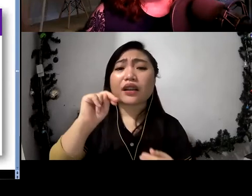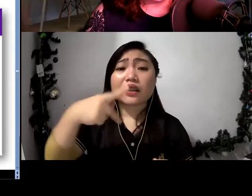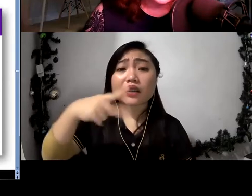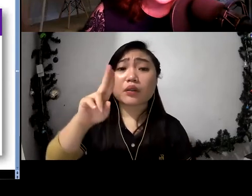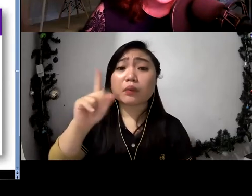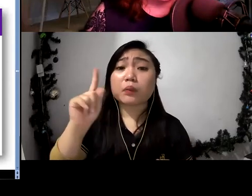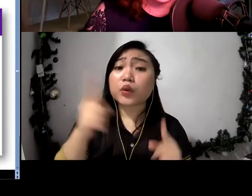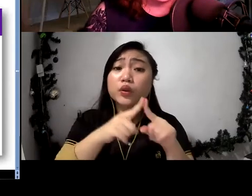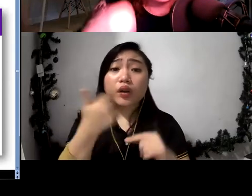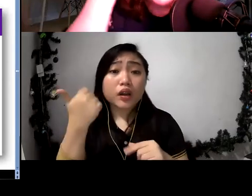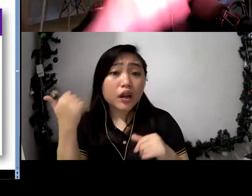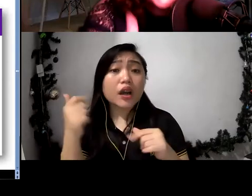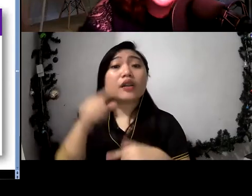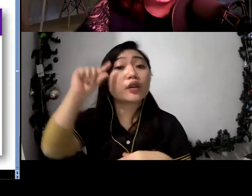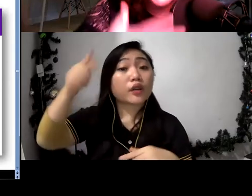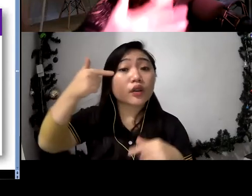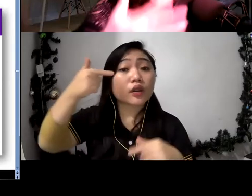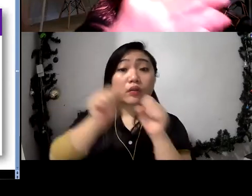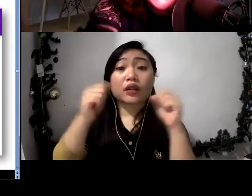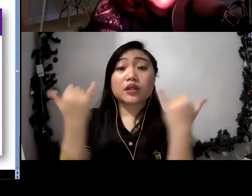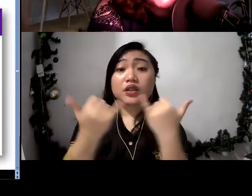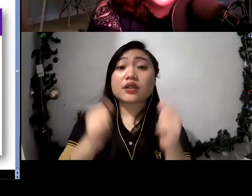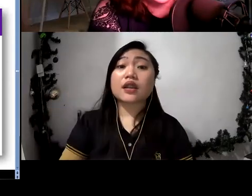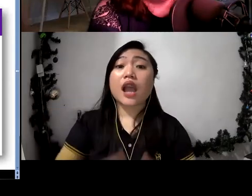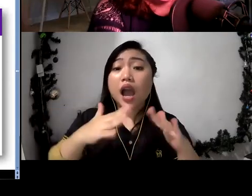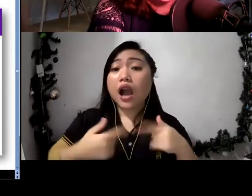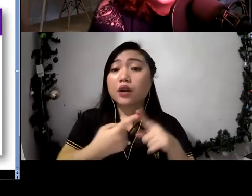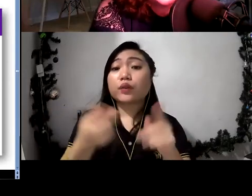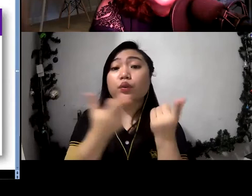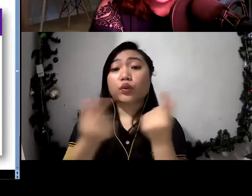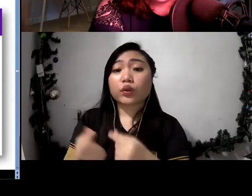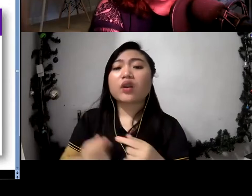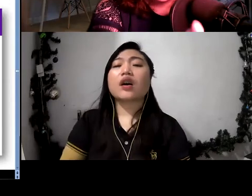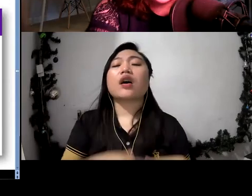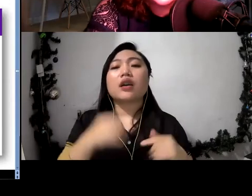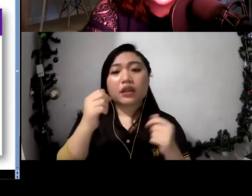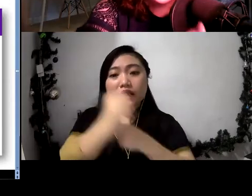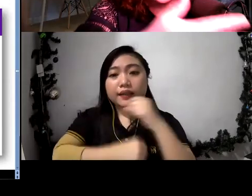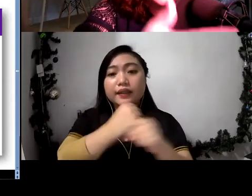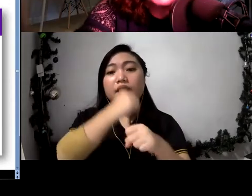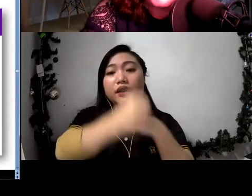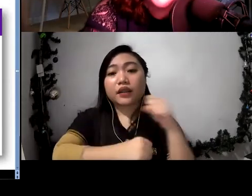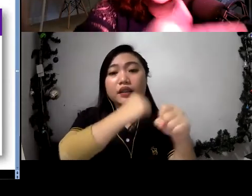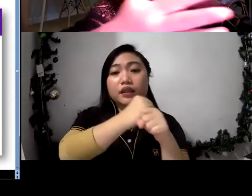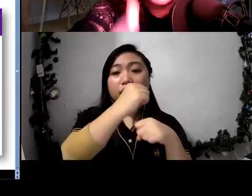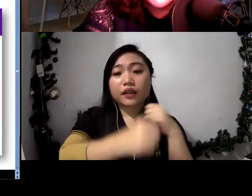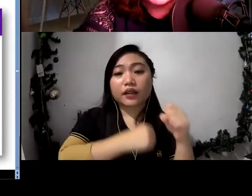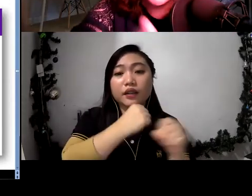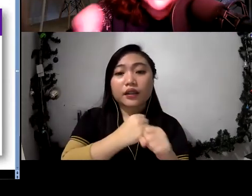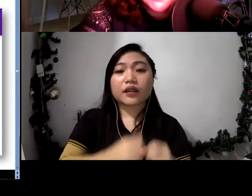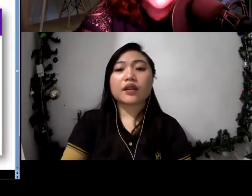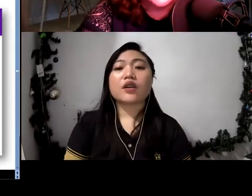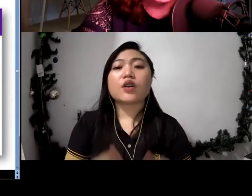government agencies, sa mga planners, paano nila ito magawa. No, taon-taon, kuwing nagkakaroon ng 14 iba't